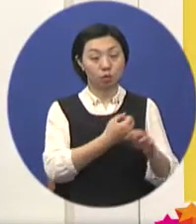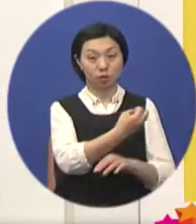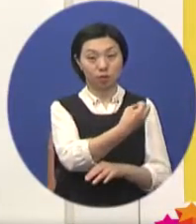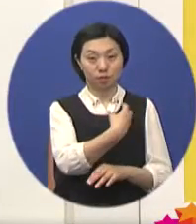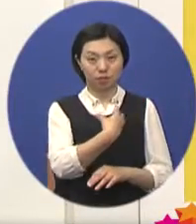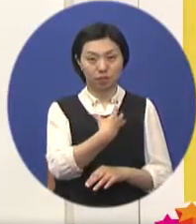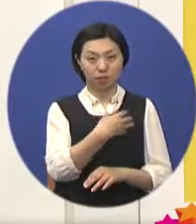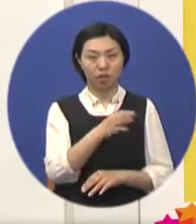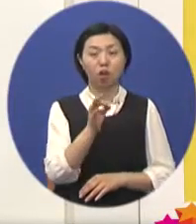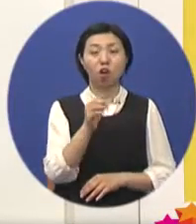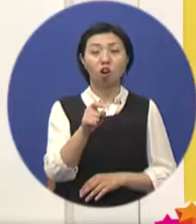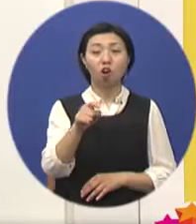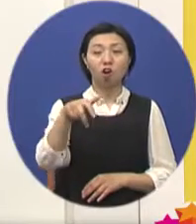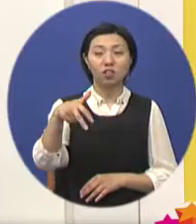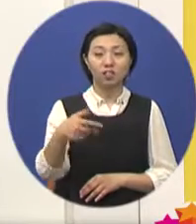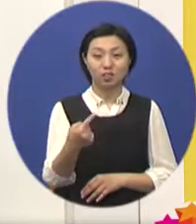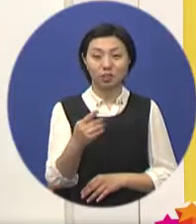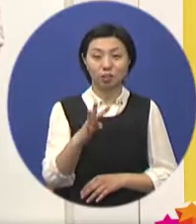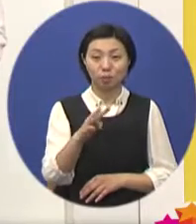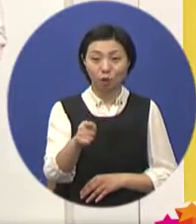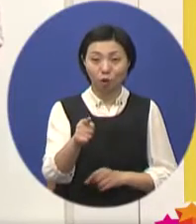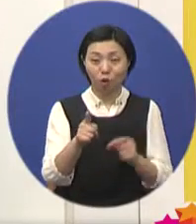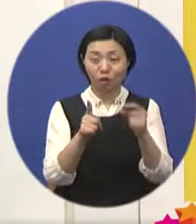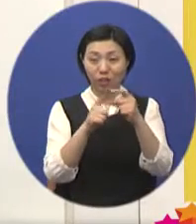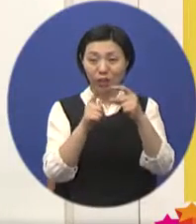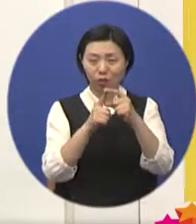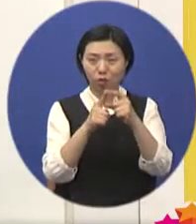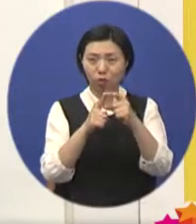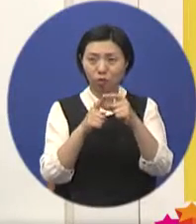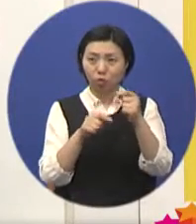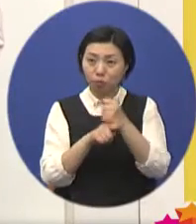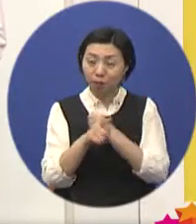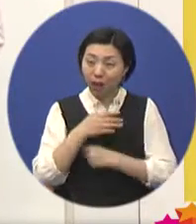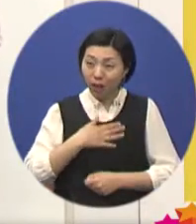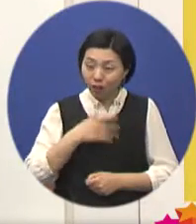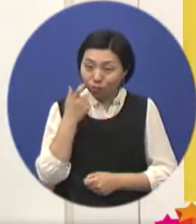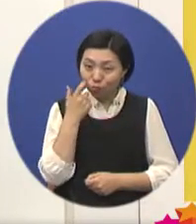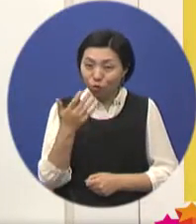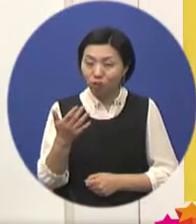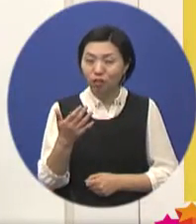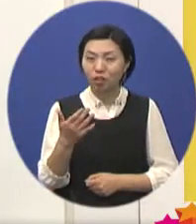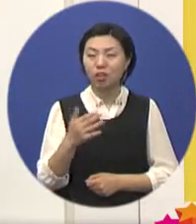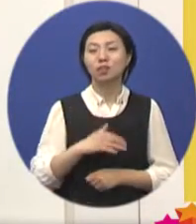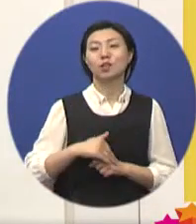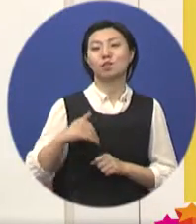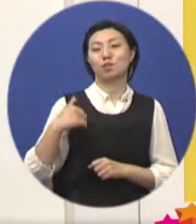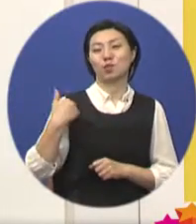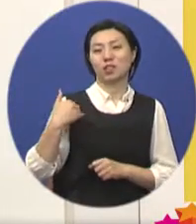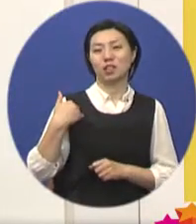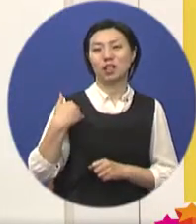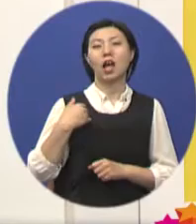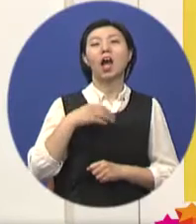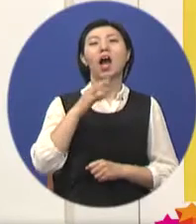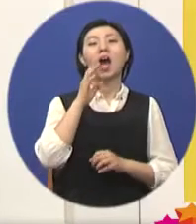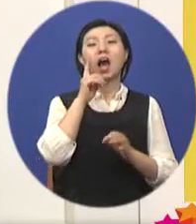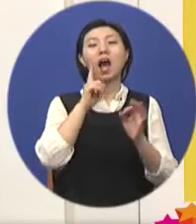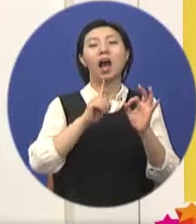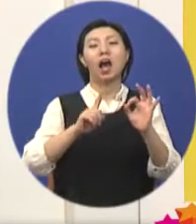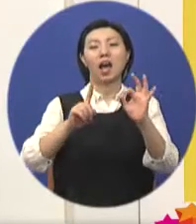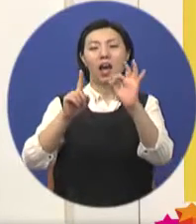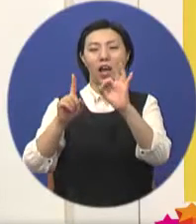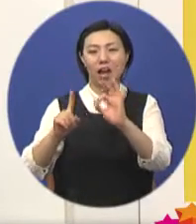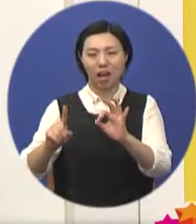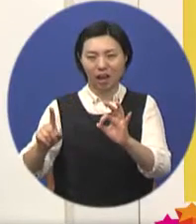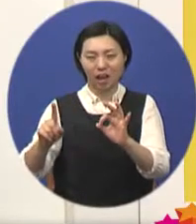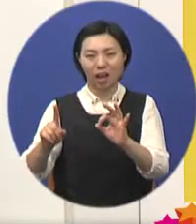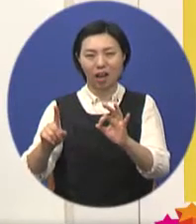무슨 시를 읊으면서 어즈버 이렇게 얘기하셨는데 그뜻 뭔지 아세요? 그러니까요. 예, 잘 예. 모르시는구나. 아라는 뜻입니다. 아, 아,